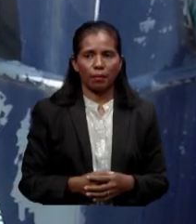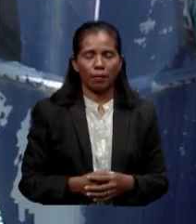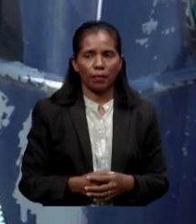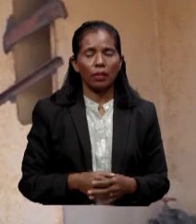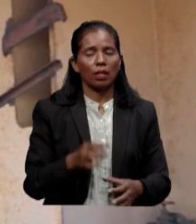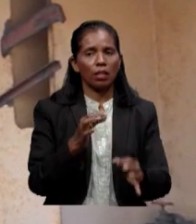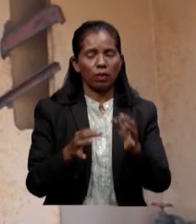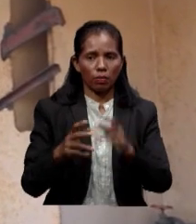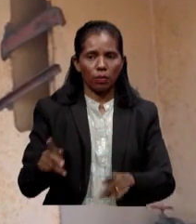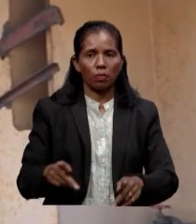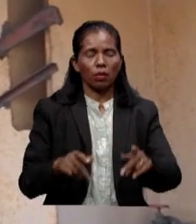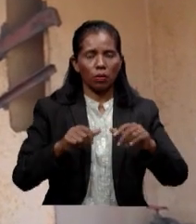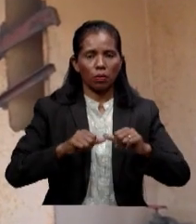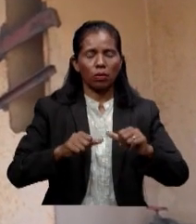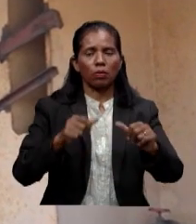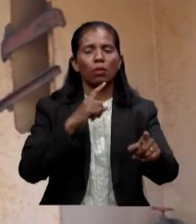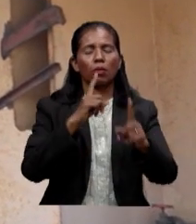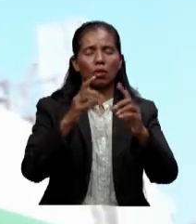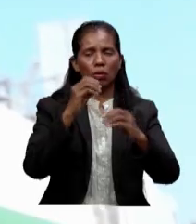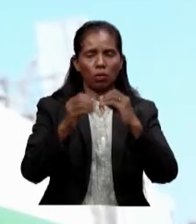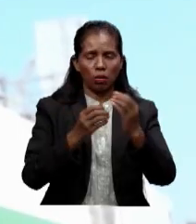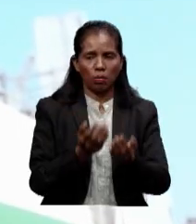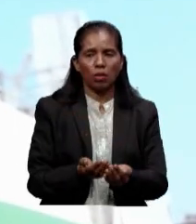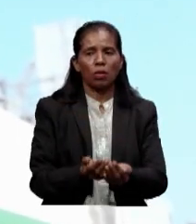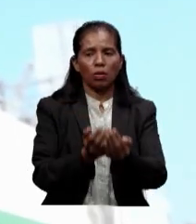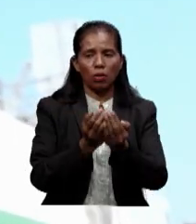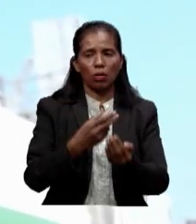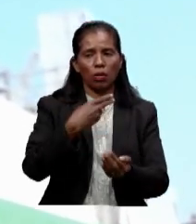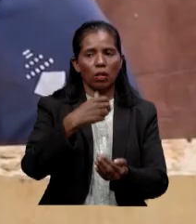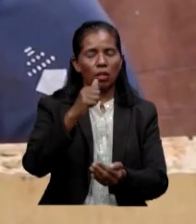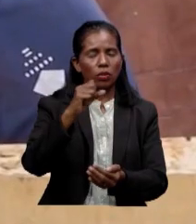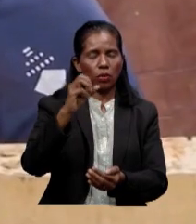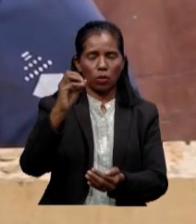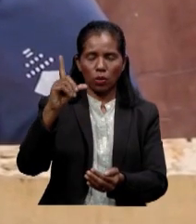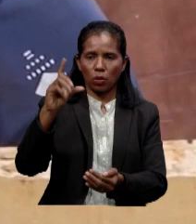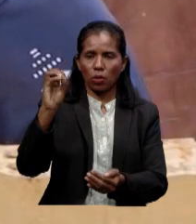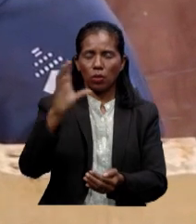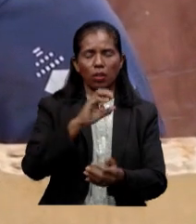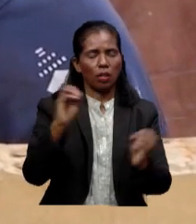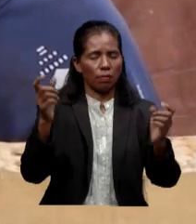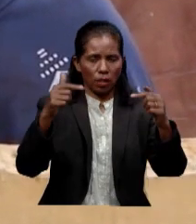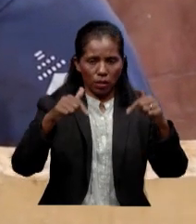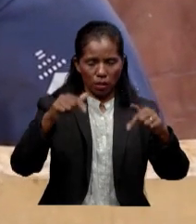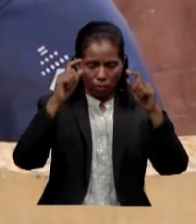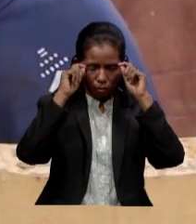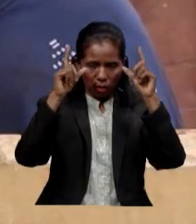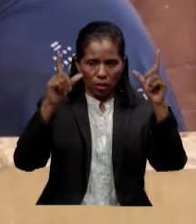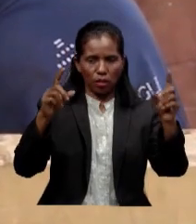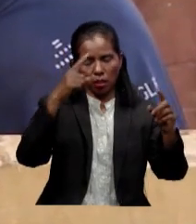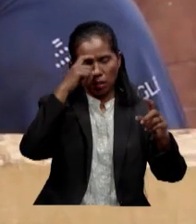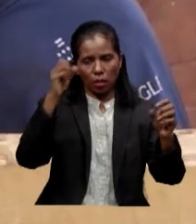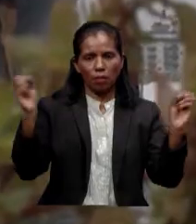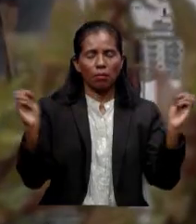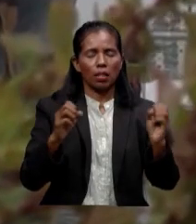Maske publiku kontinua kestiona, rohak solok selamai Timor-Leste, tama kontratu rehabilitasaun baronei, liu ona tina